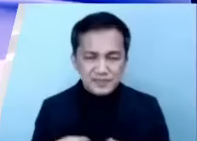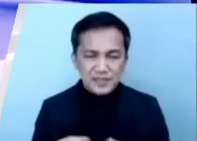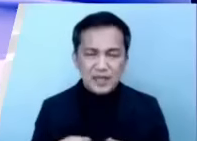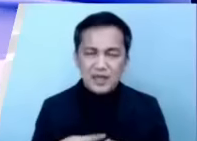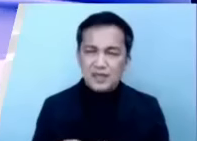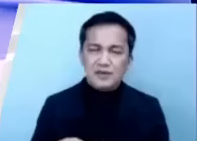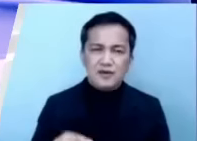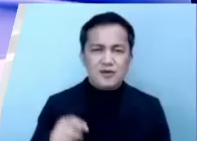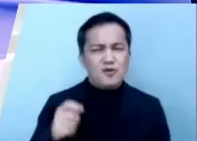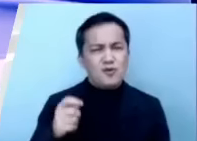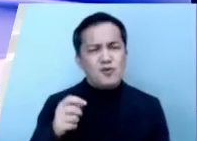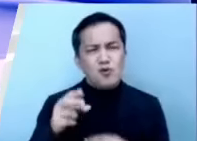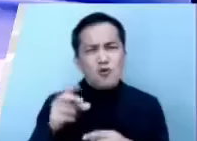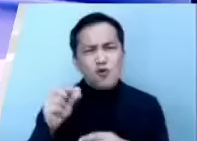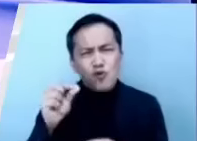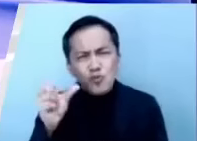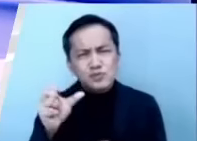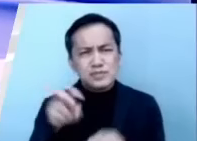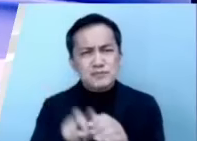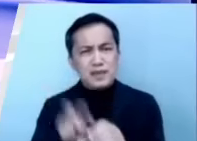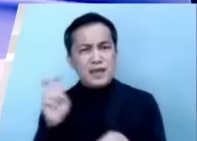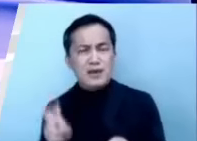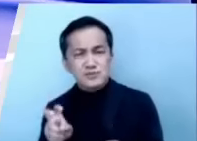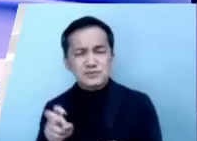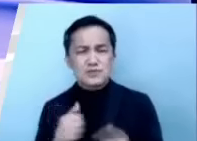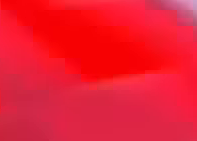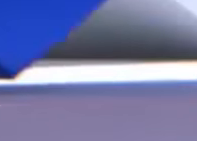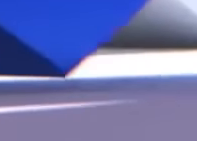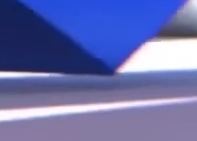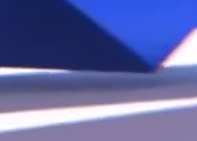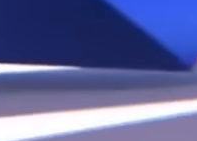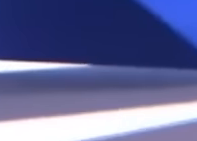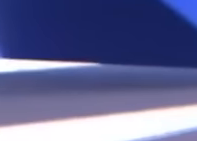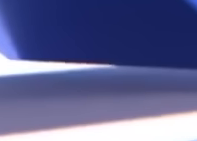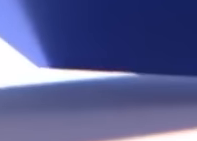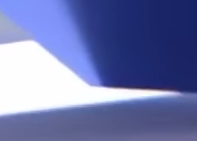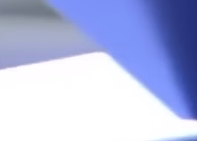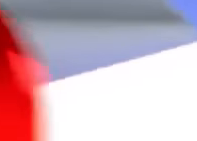sa competition. Kung bakit, ichichika ni Lars Santiago.